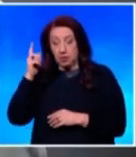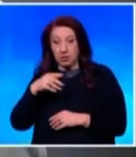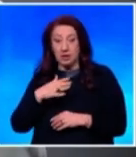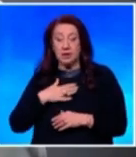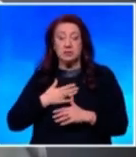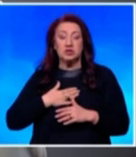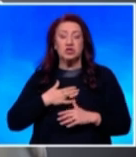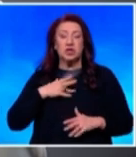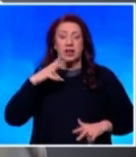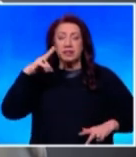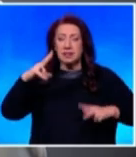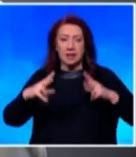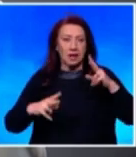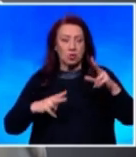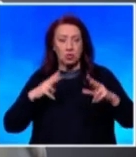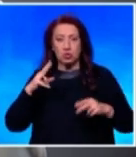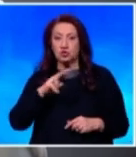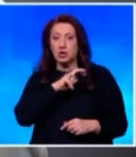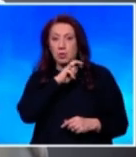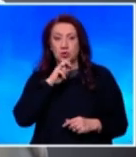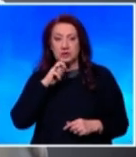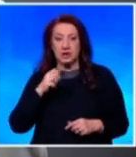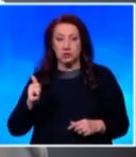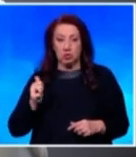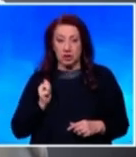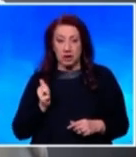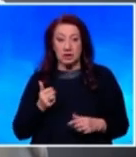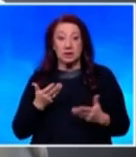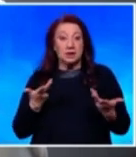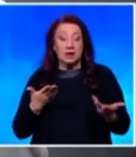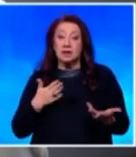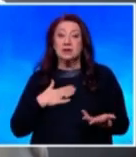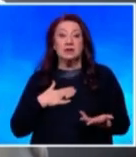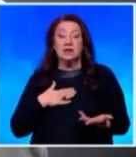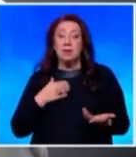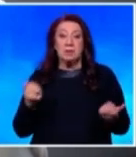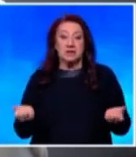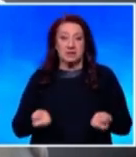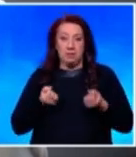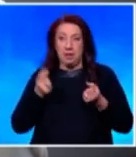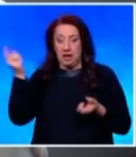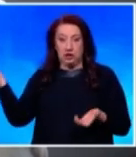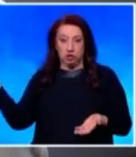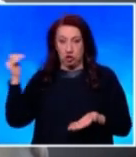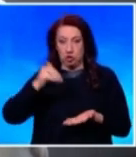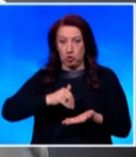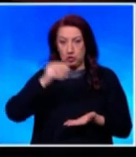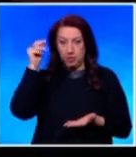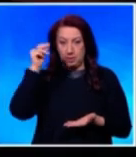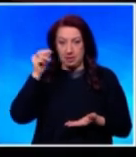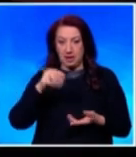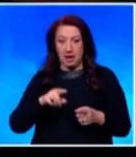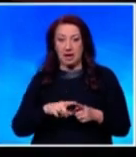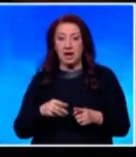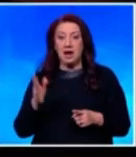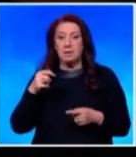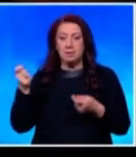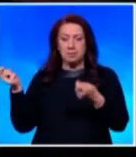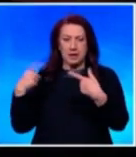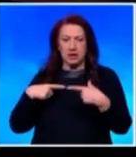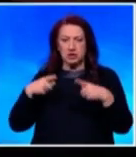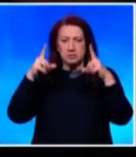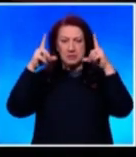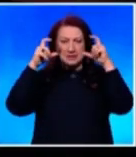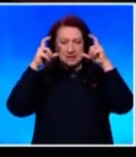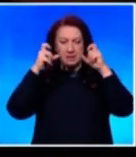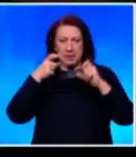така да защо се налага това затова че имам заплахи че ще дойдат в българия че ще ме убиват пускат ми